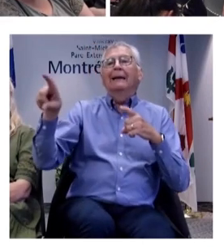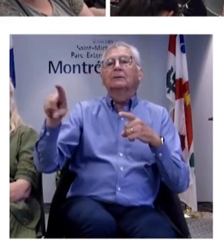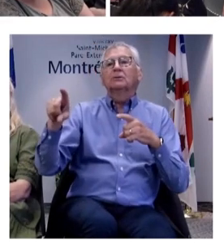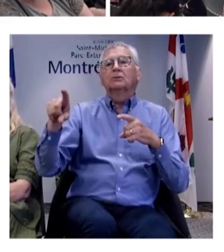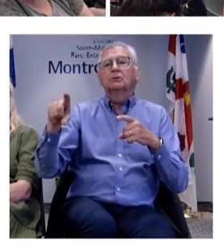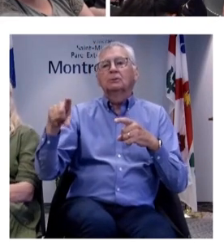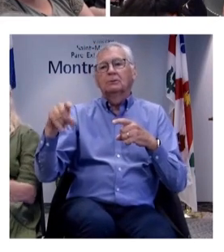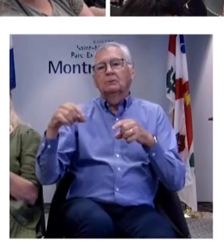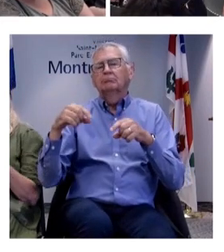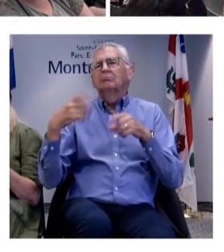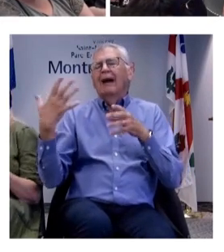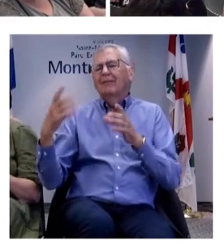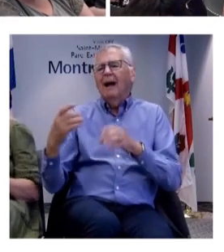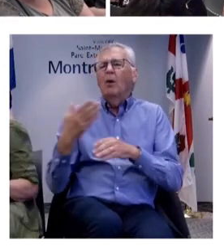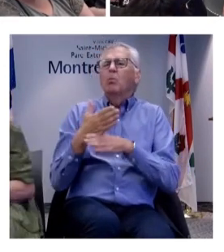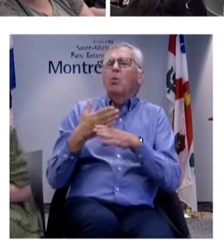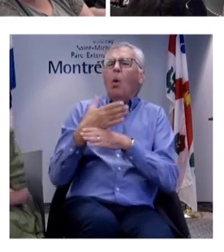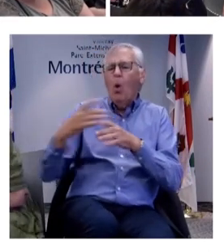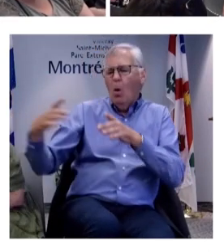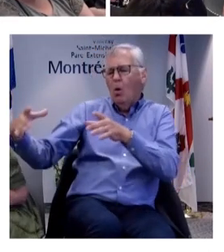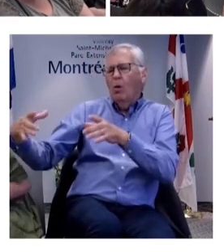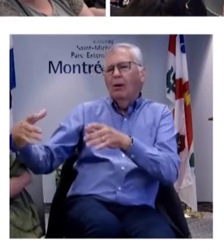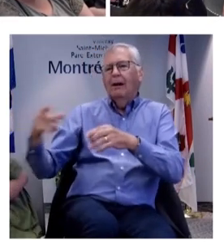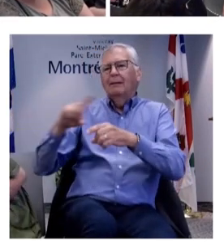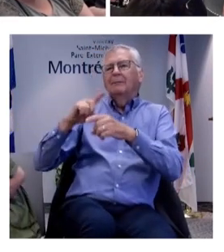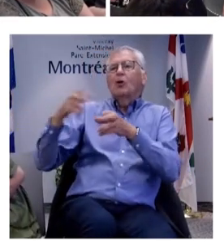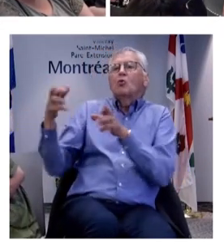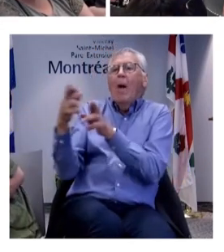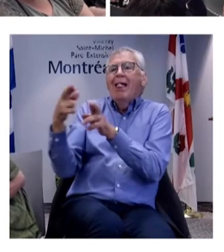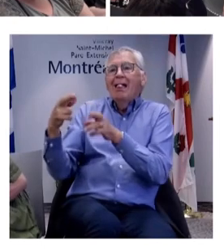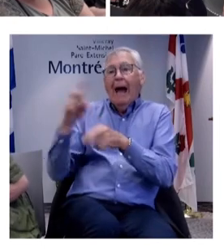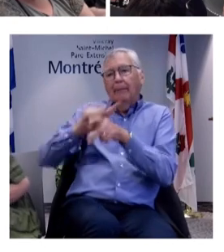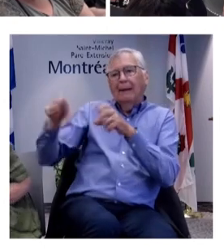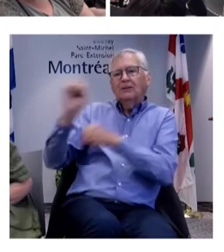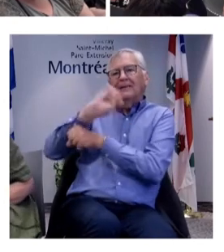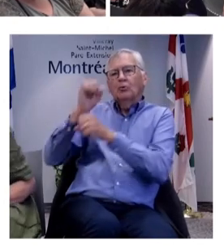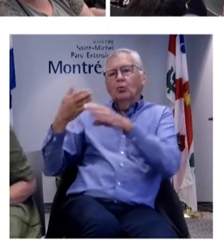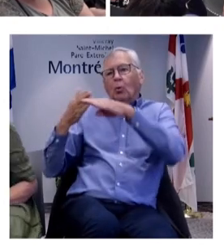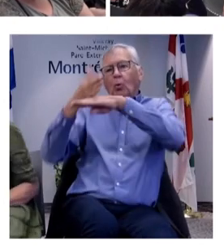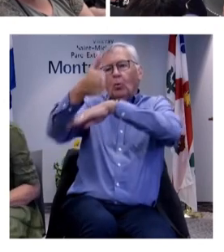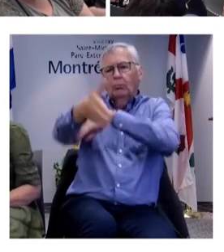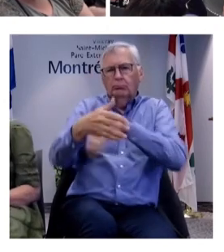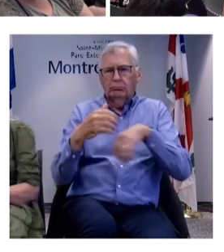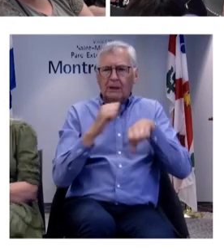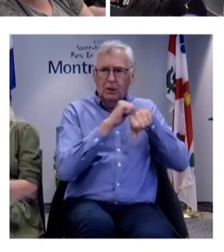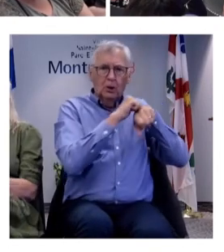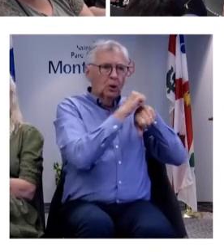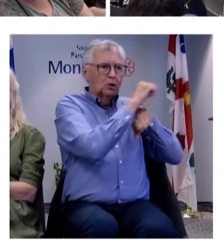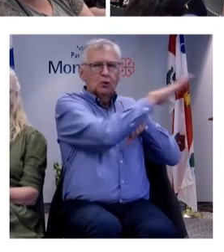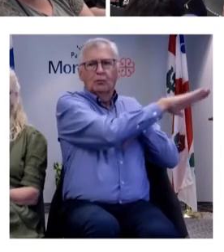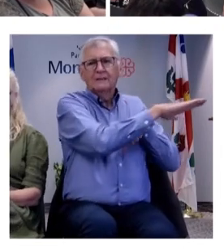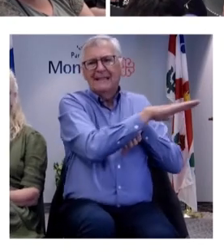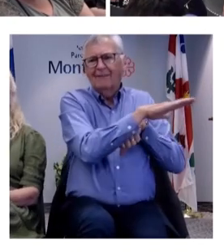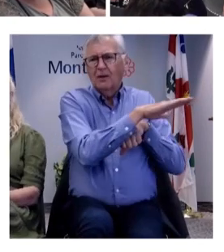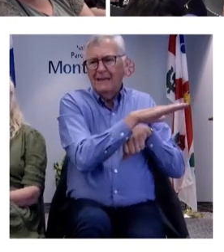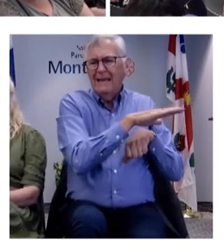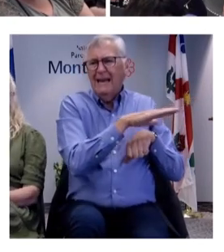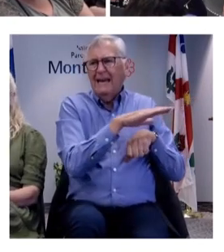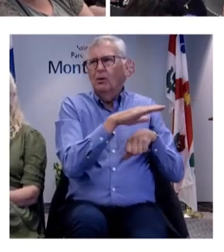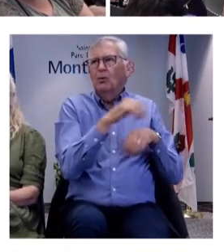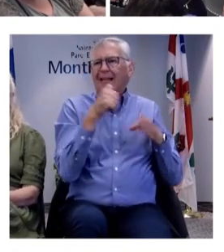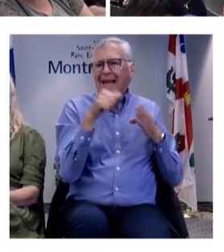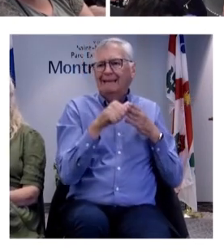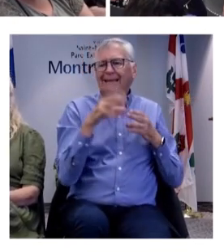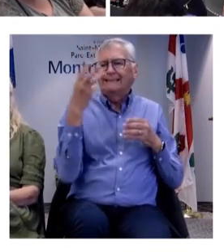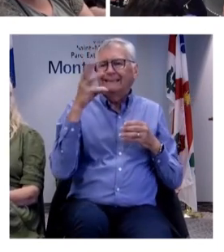la jardinière qui avait en bois alors si vous pouviez évaluer ça je vous ai envoyé une lettre le 16 ou le 17 août avec